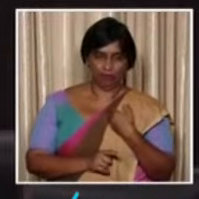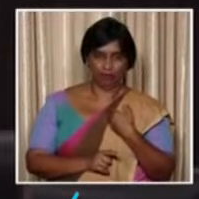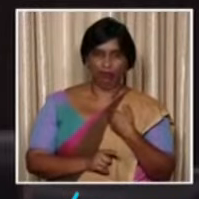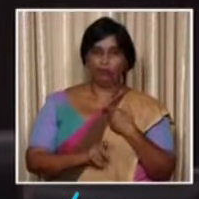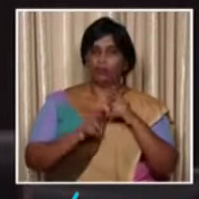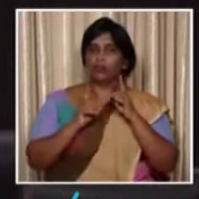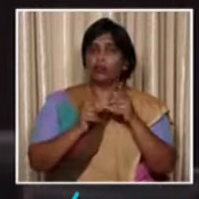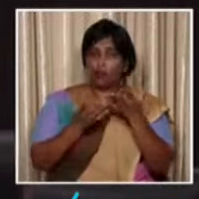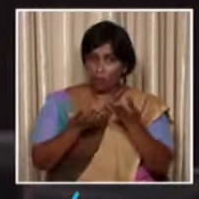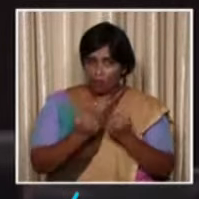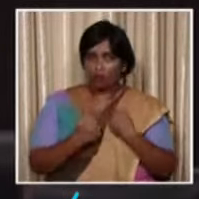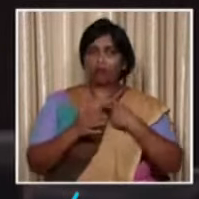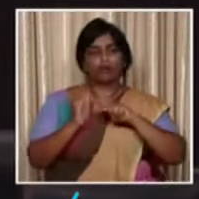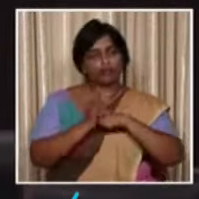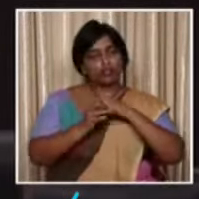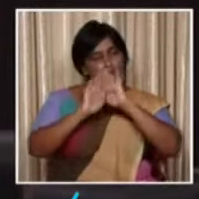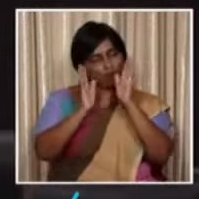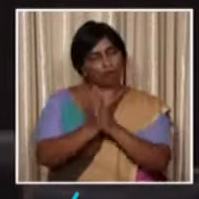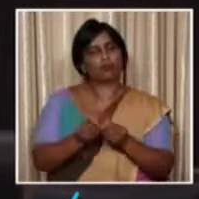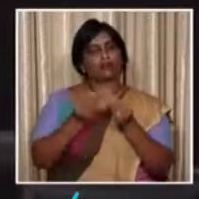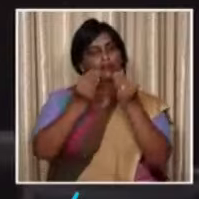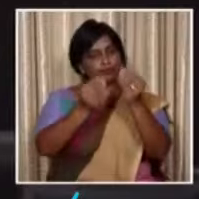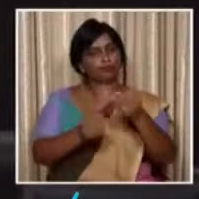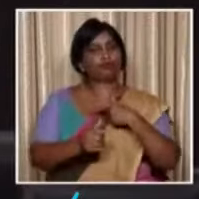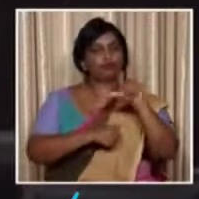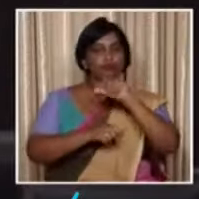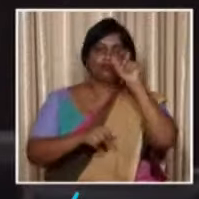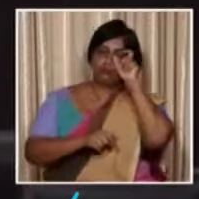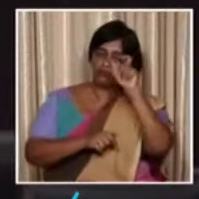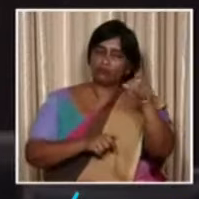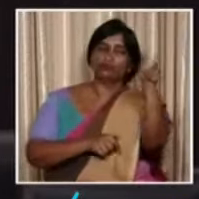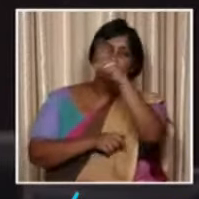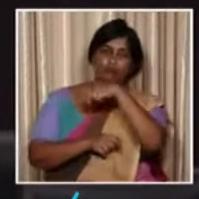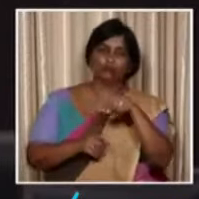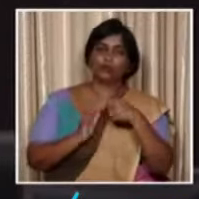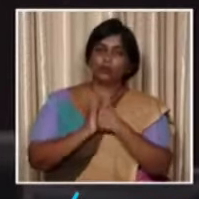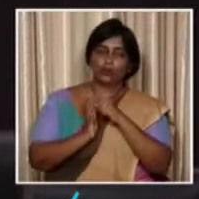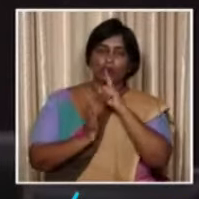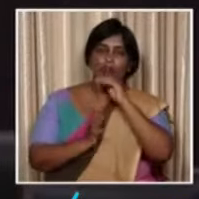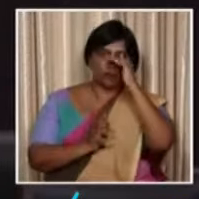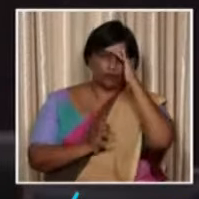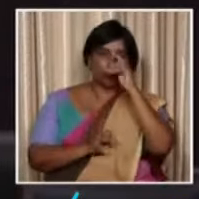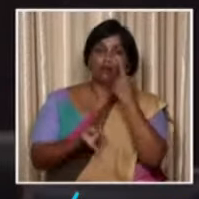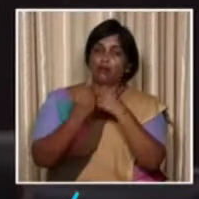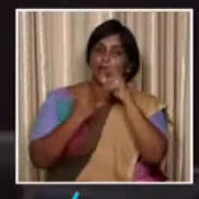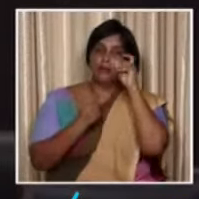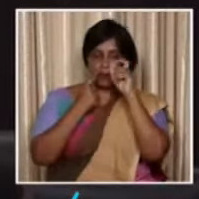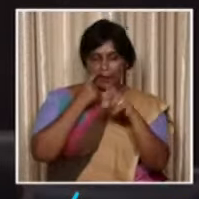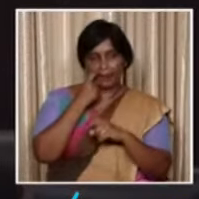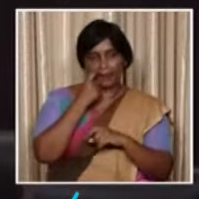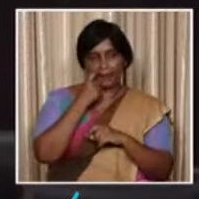එහෙම අවශ්‍ය නම් මම යතුරු ඔක්කොම ටික දෙන්නම් මගේ ආයතන සියල්ලම ගරු කතානායකතුමනි